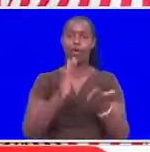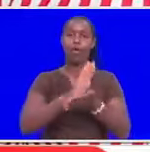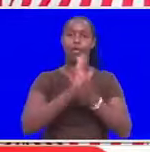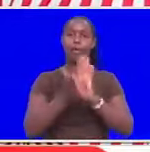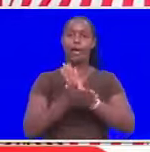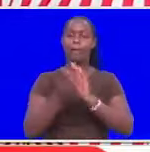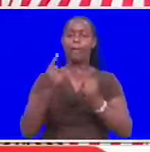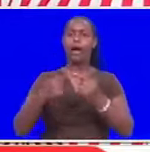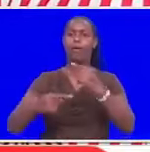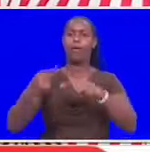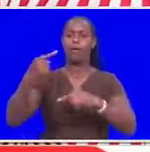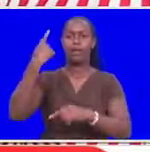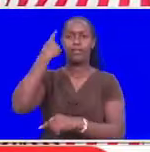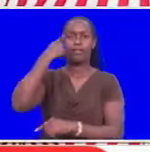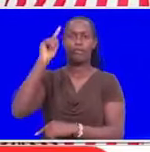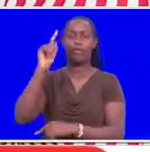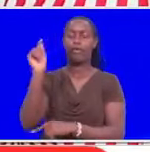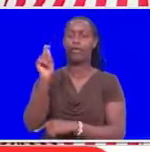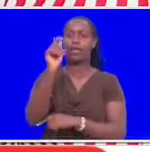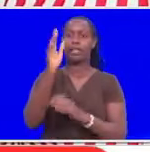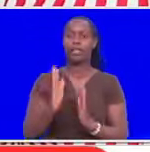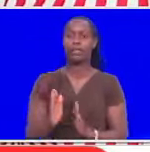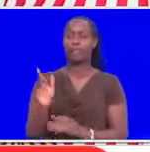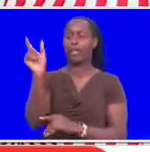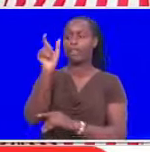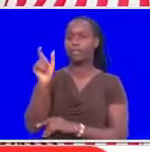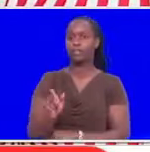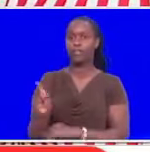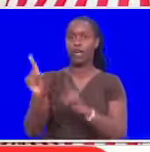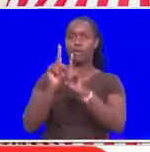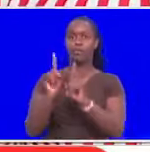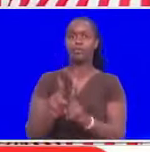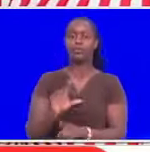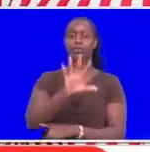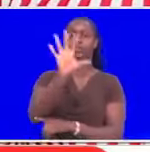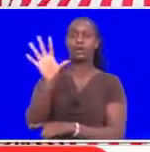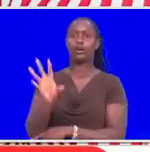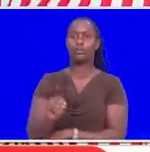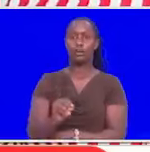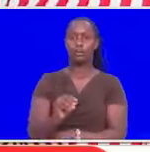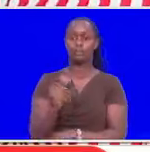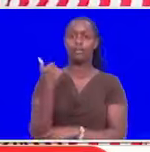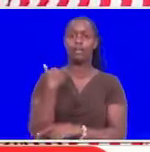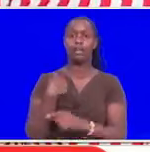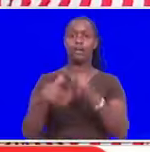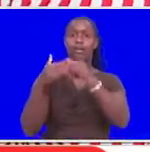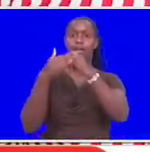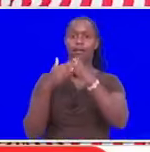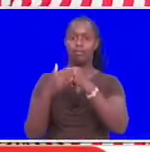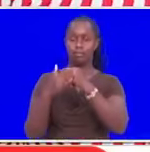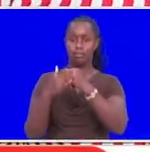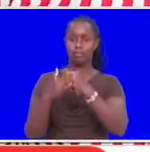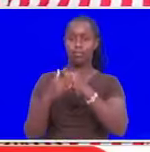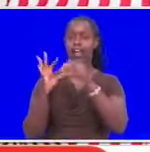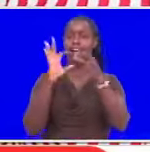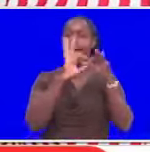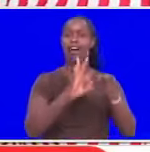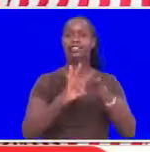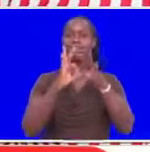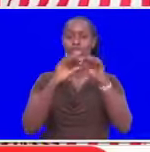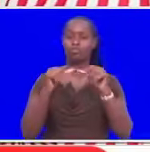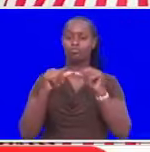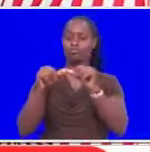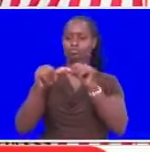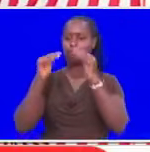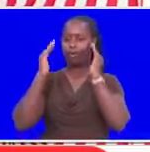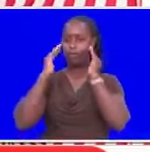for Kenya, the region, and indeed the continent. Number nine, Azimio remains